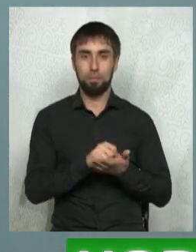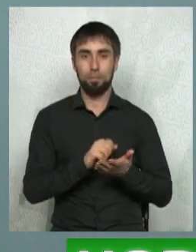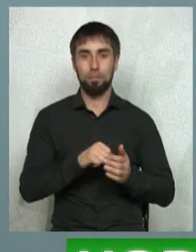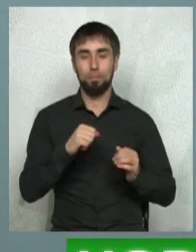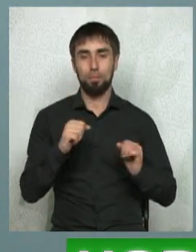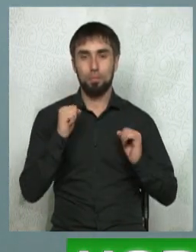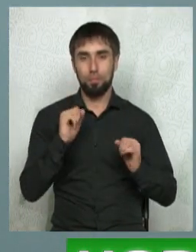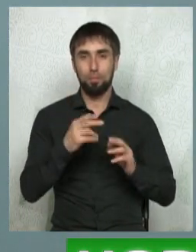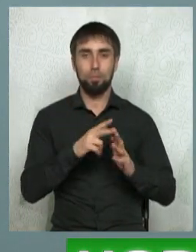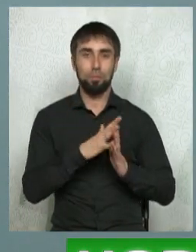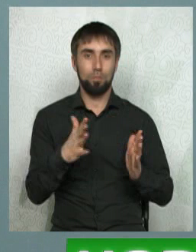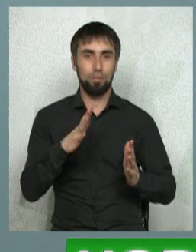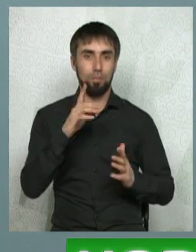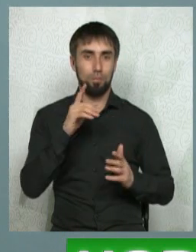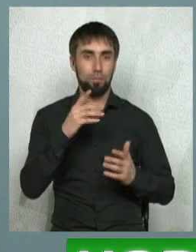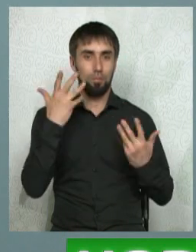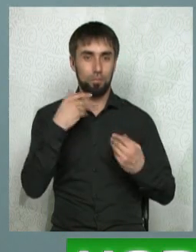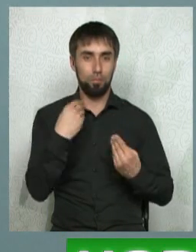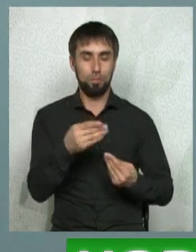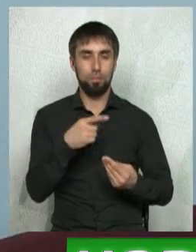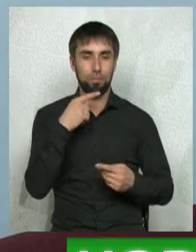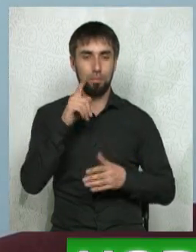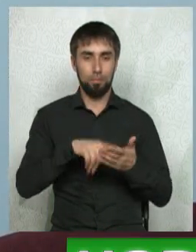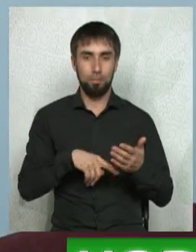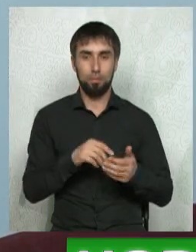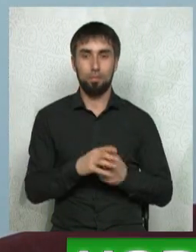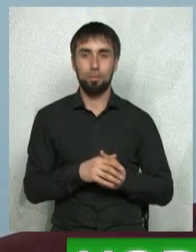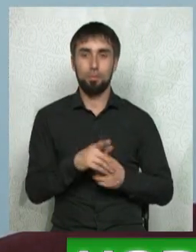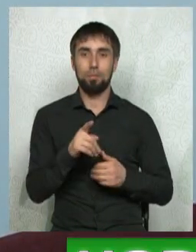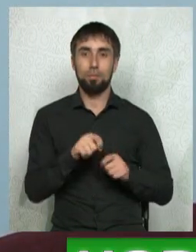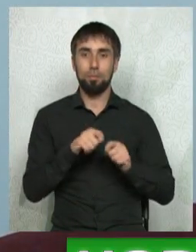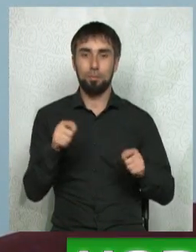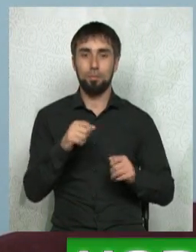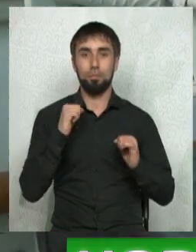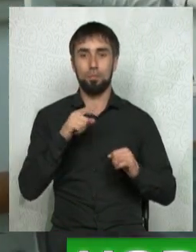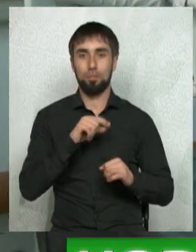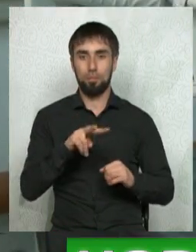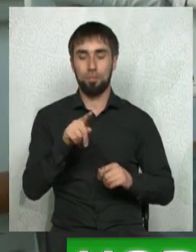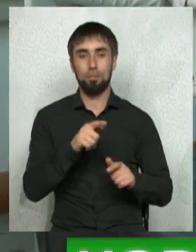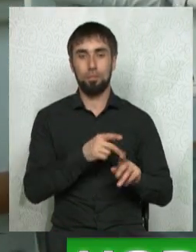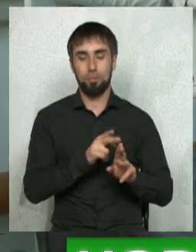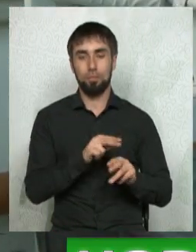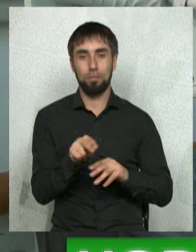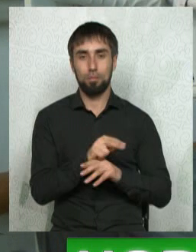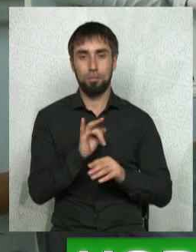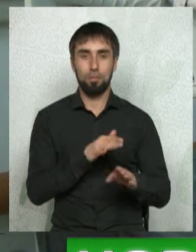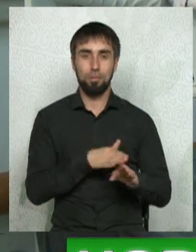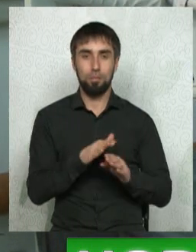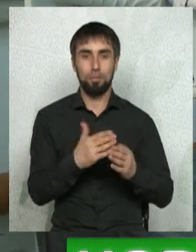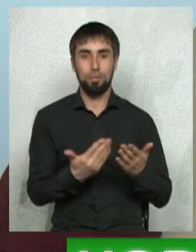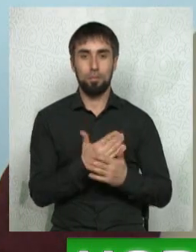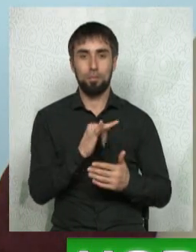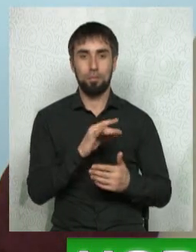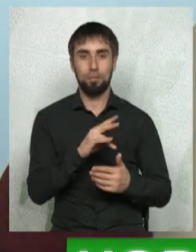спортом доставляют больше удовольствия, признаются юные боксеры. Открывшийся спортивный зал отремонтирован и пополнен новым